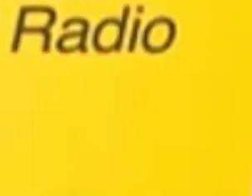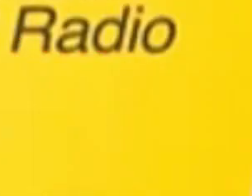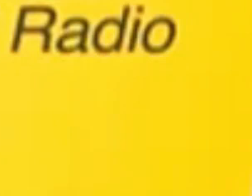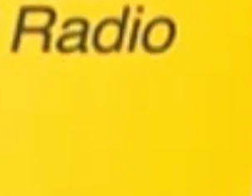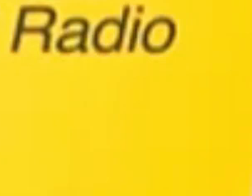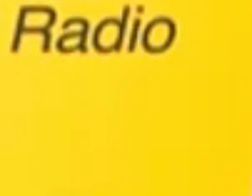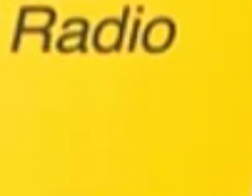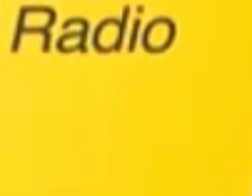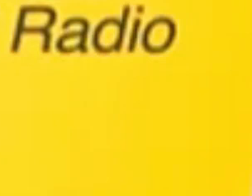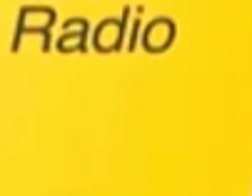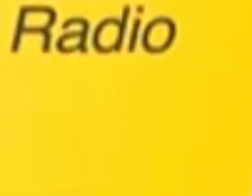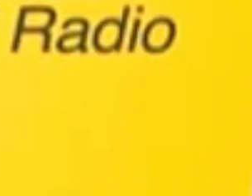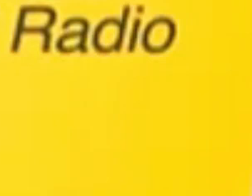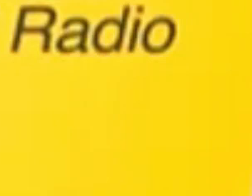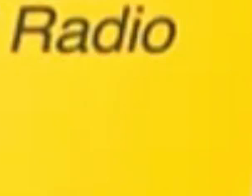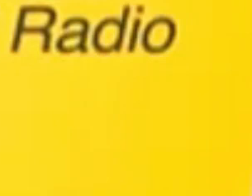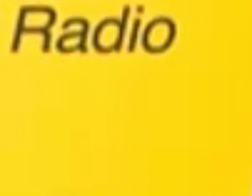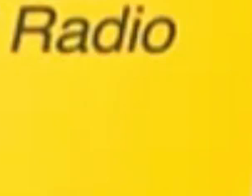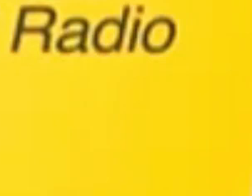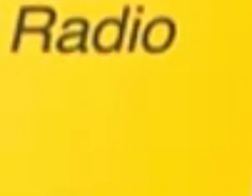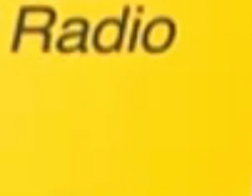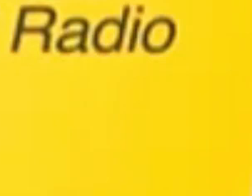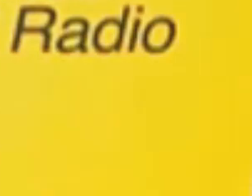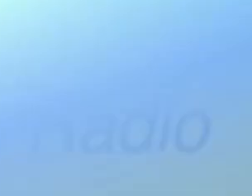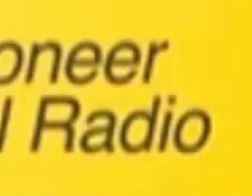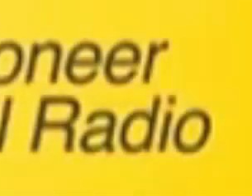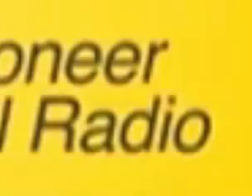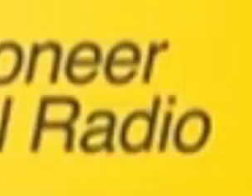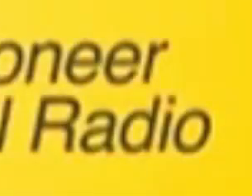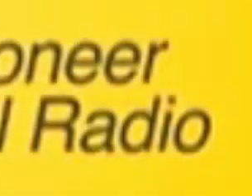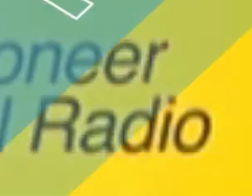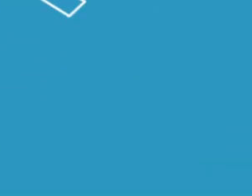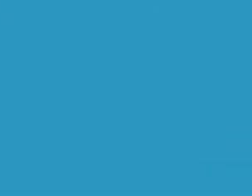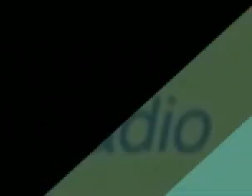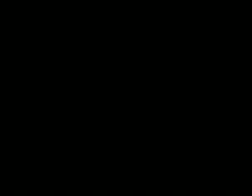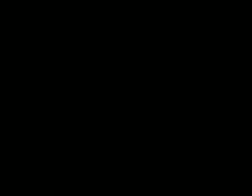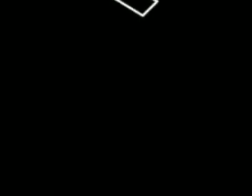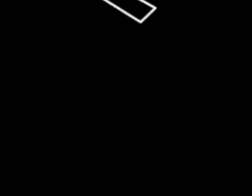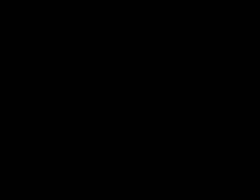தமிழ் ஒலி.